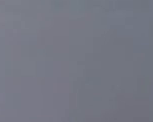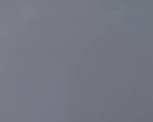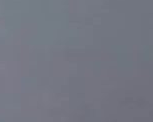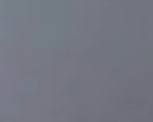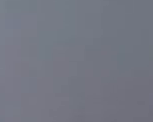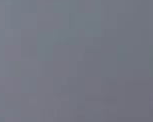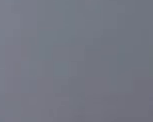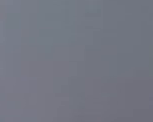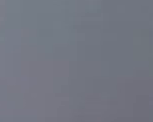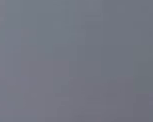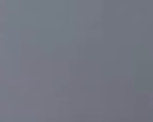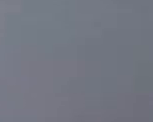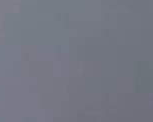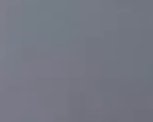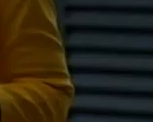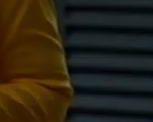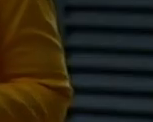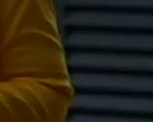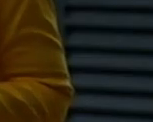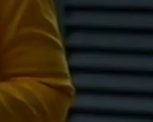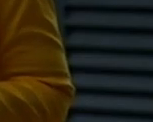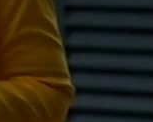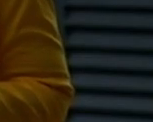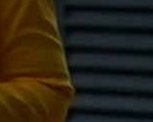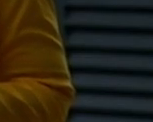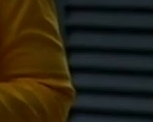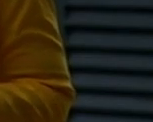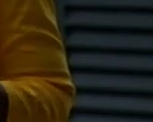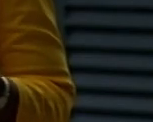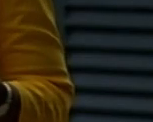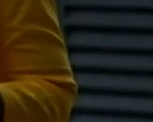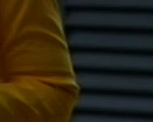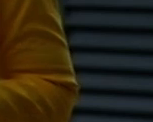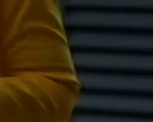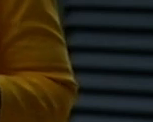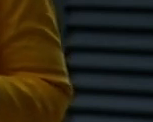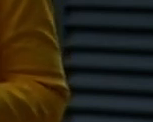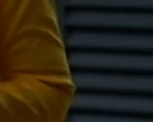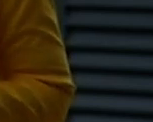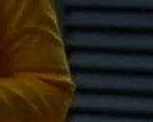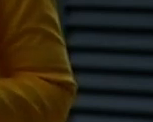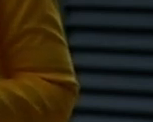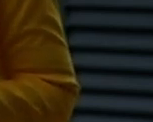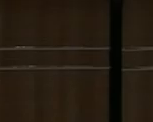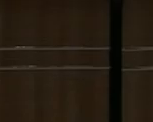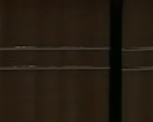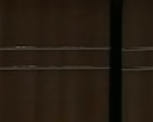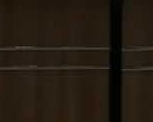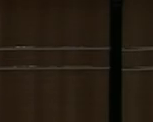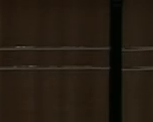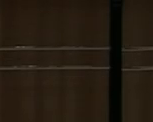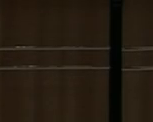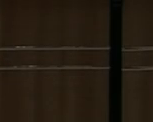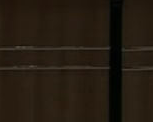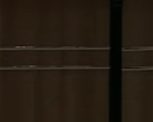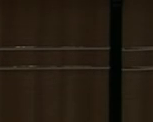Bonsoir. Alors, nous venons de suivre depuis Kinshasa les images de la mobilisation que vous avez